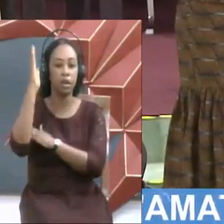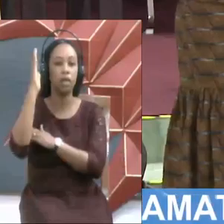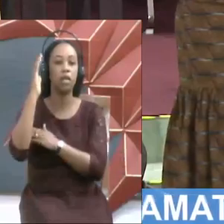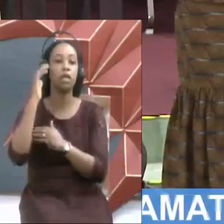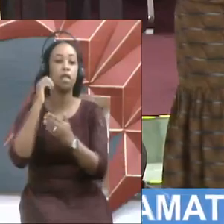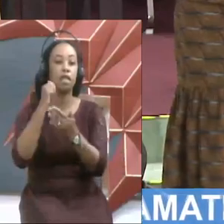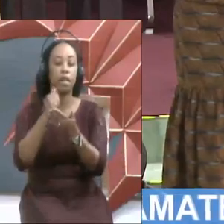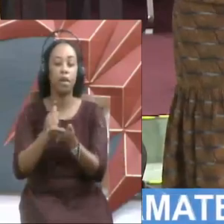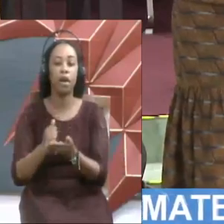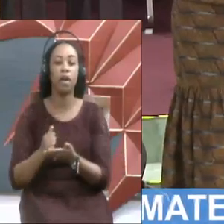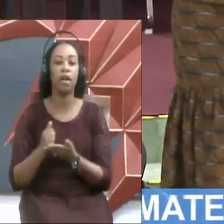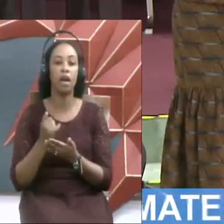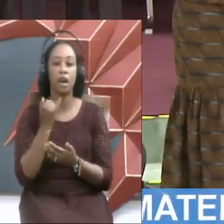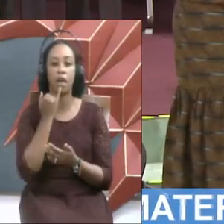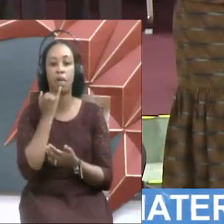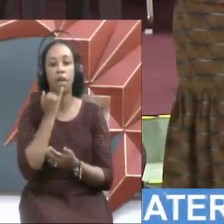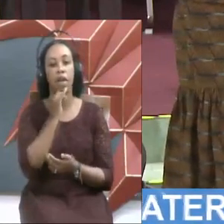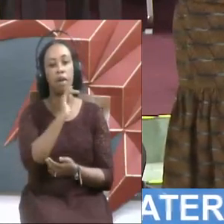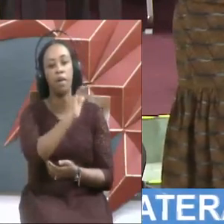tabare abana bawe